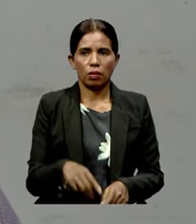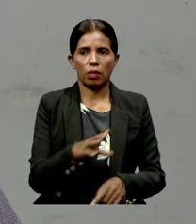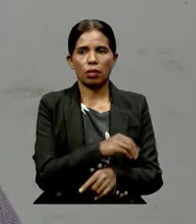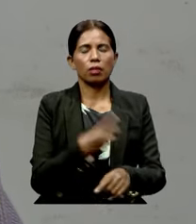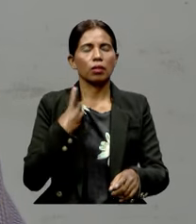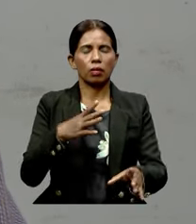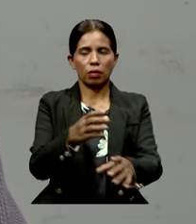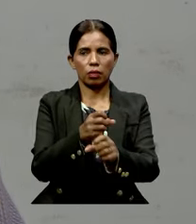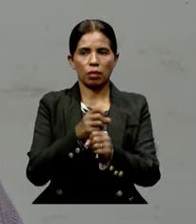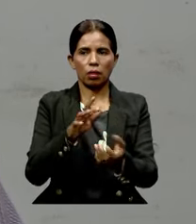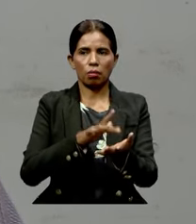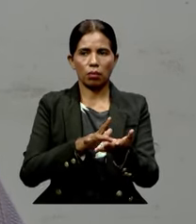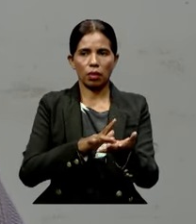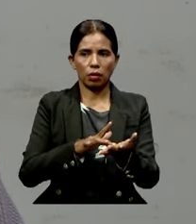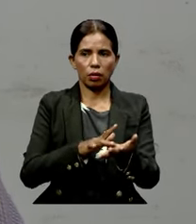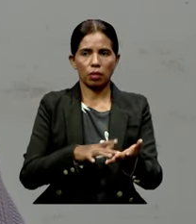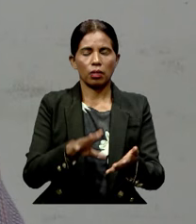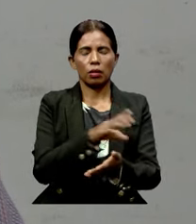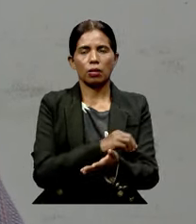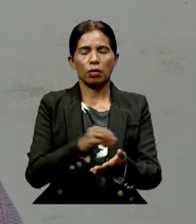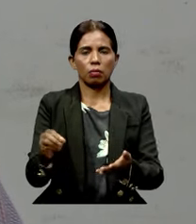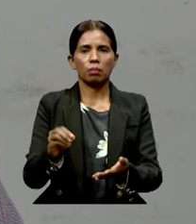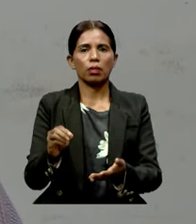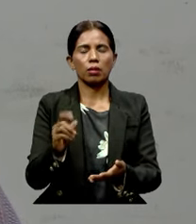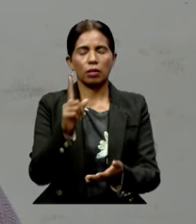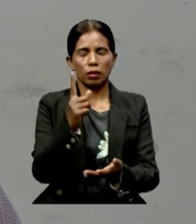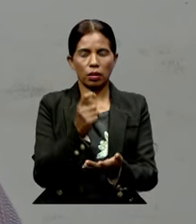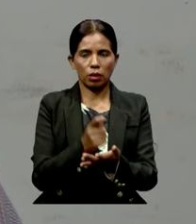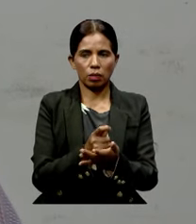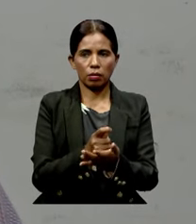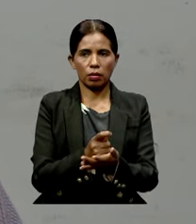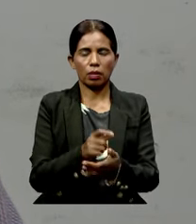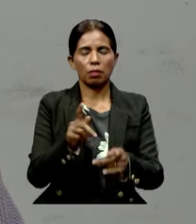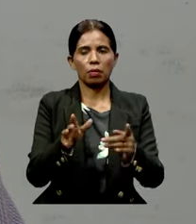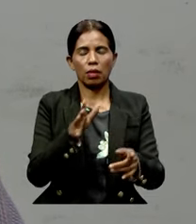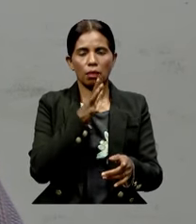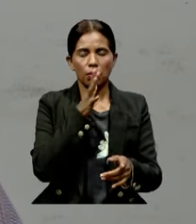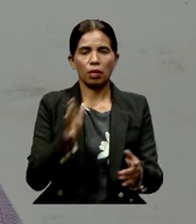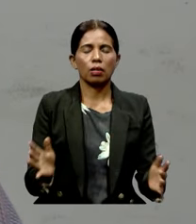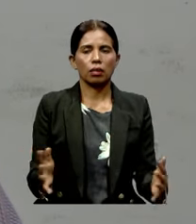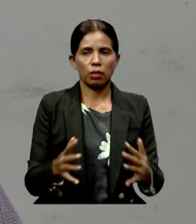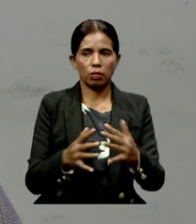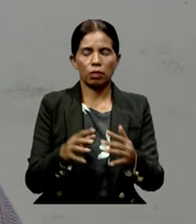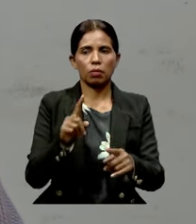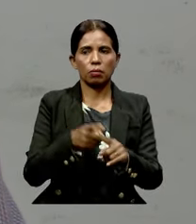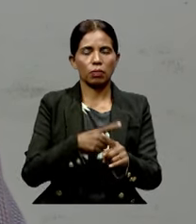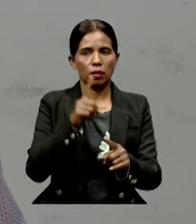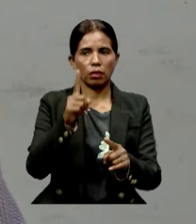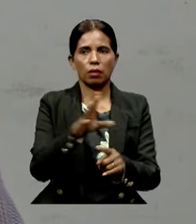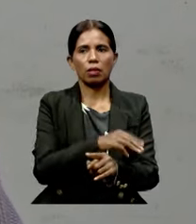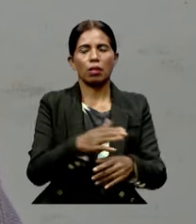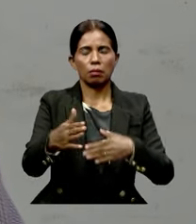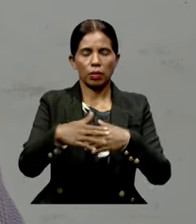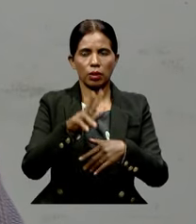sih mil tabletas deh. Ada mil tabletas ini tadi nanti sih ruas serana konsulta hal kaya nih kada fulan nih basic 300